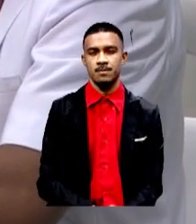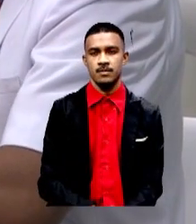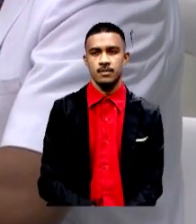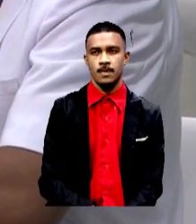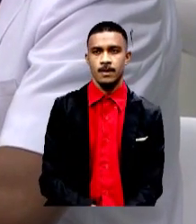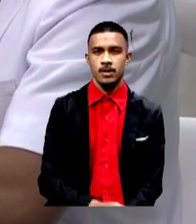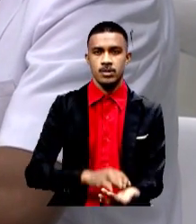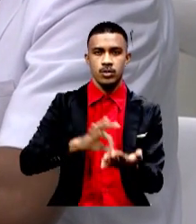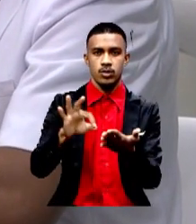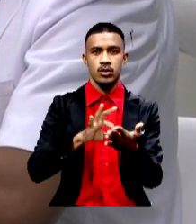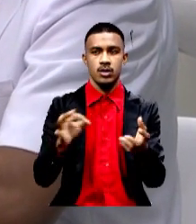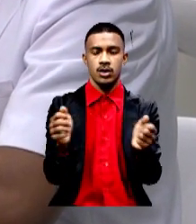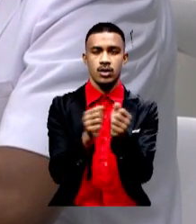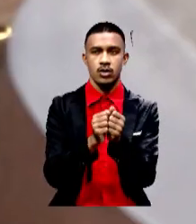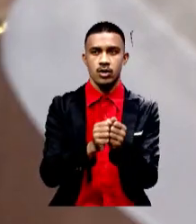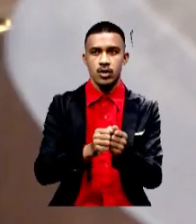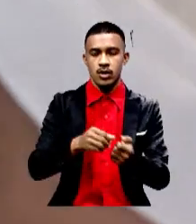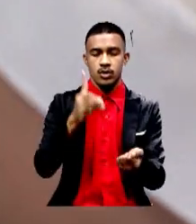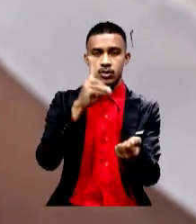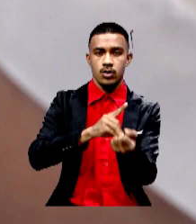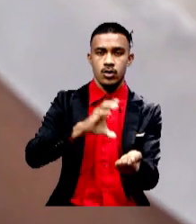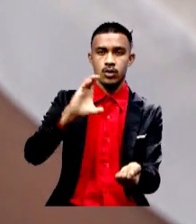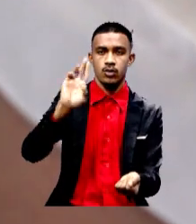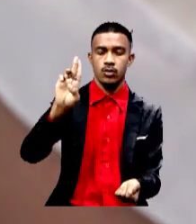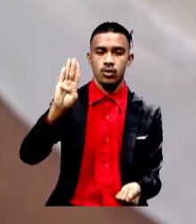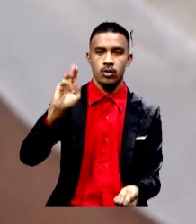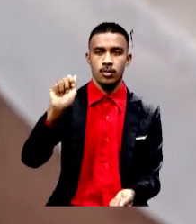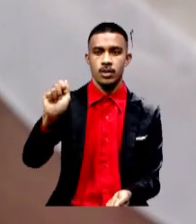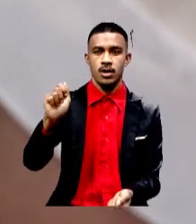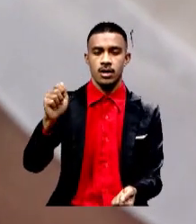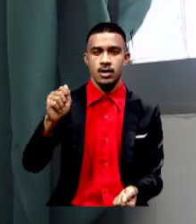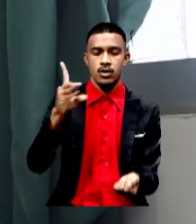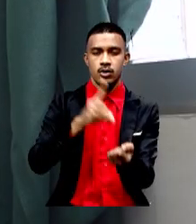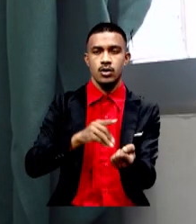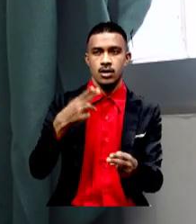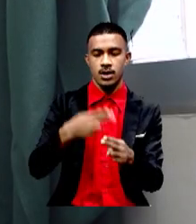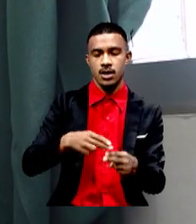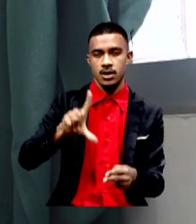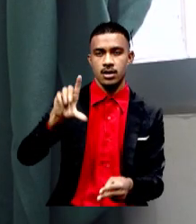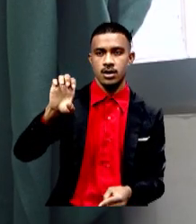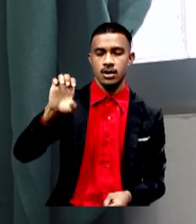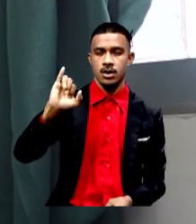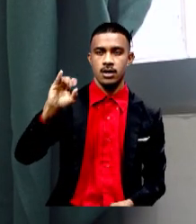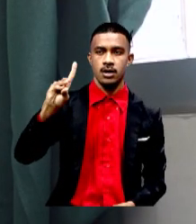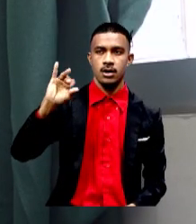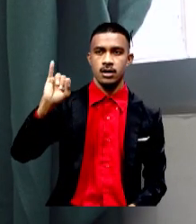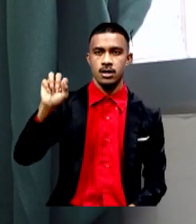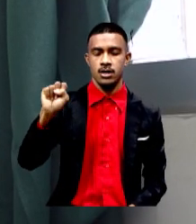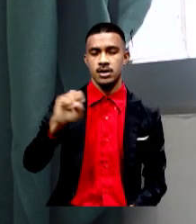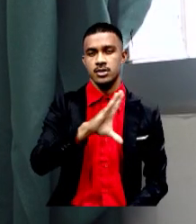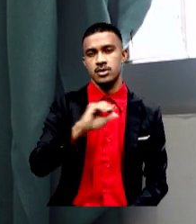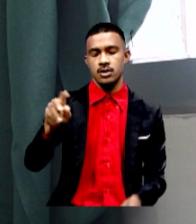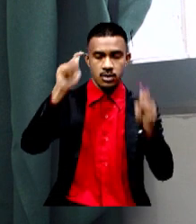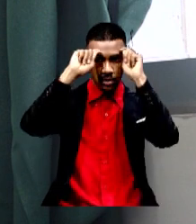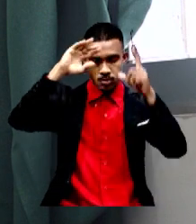konta ho brigada kuba dotora ladies dotor gaspar i haurasik enta significa timor